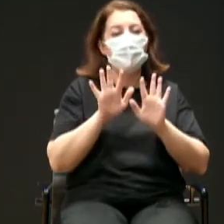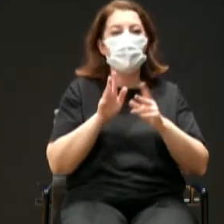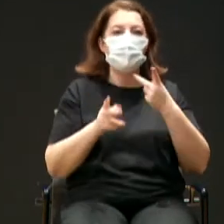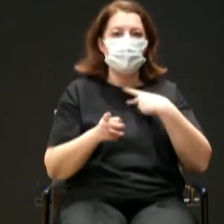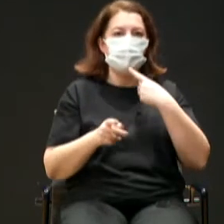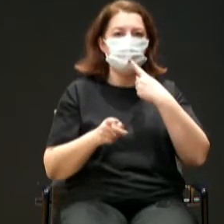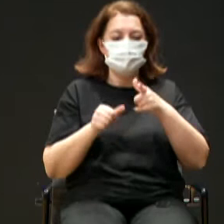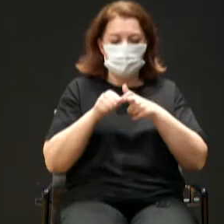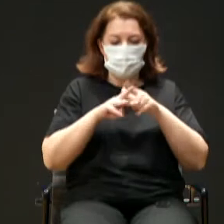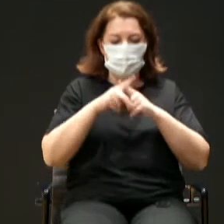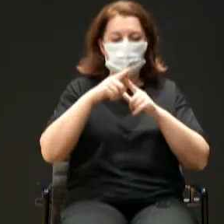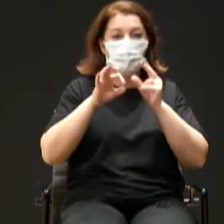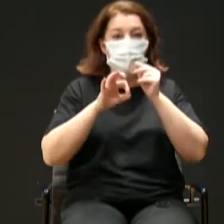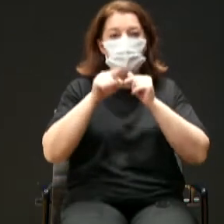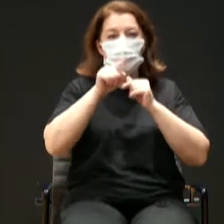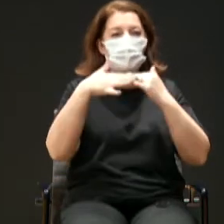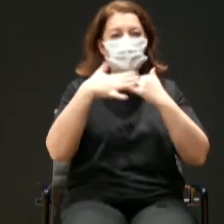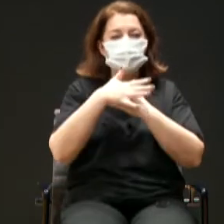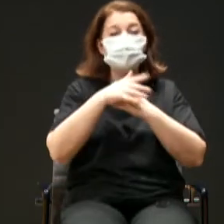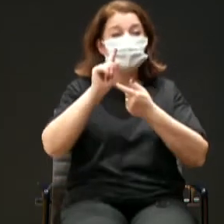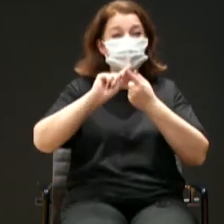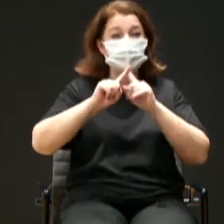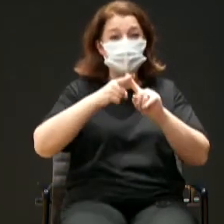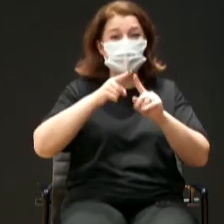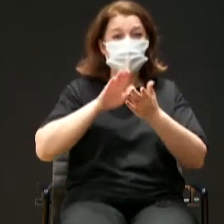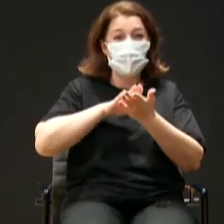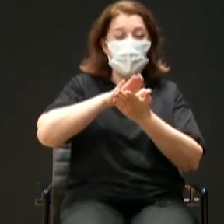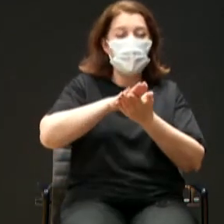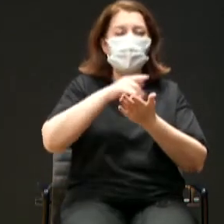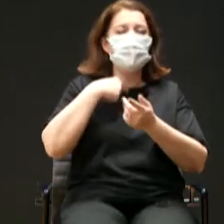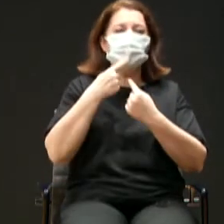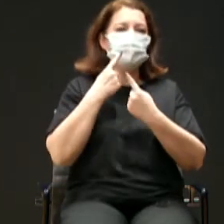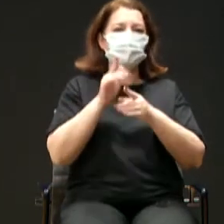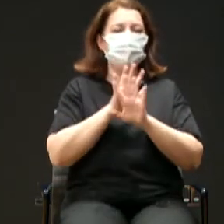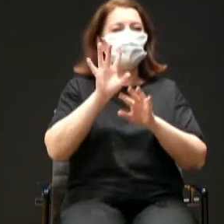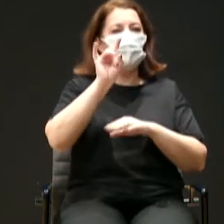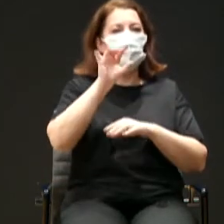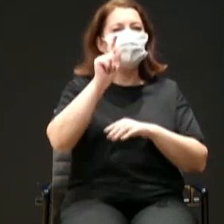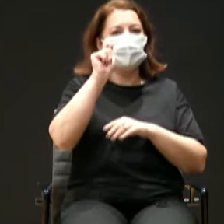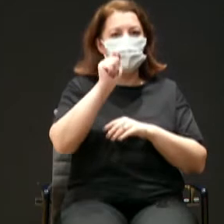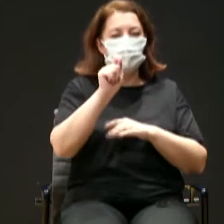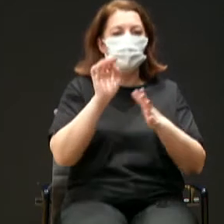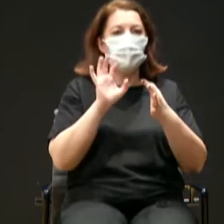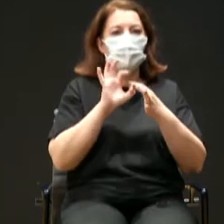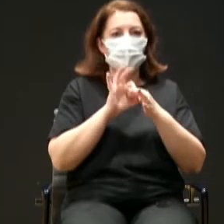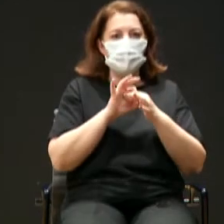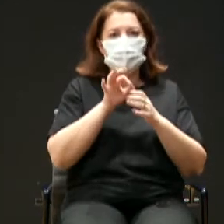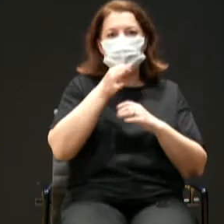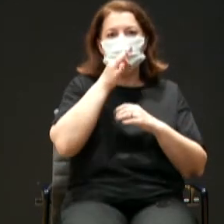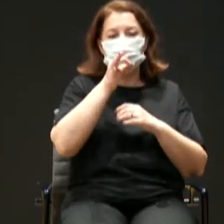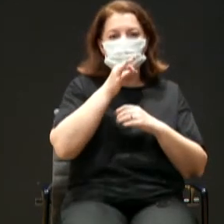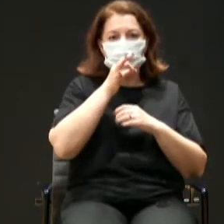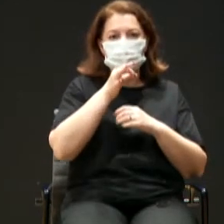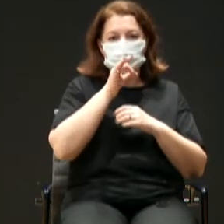konuşmamda FETÖ'nün o akşamki siyasi ayaklarını eleştirmedim. Sadece 15 Temmuz'la alakalı ifade